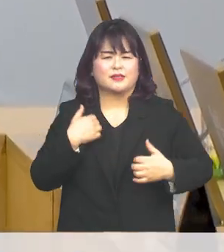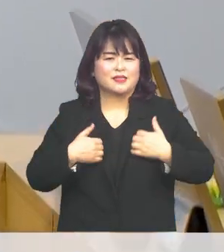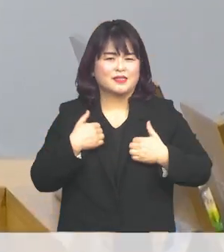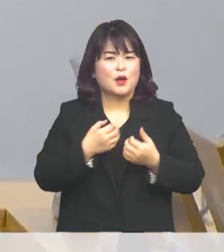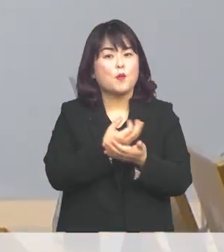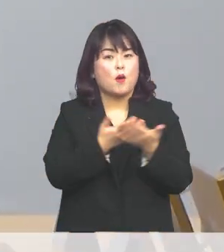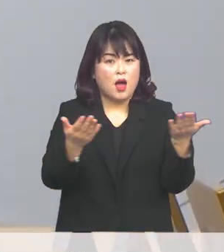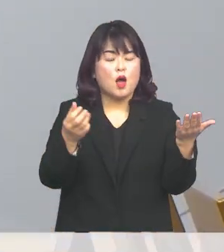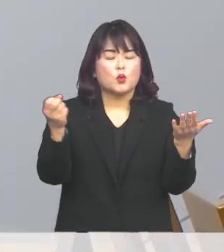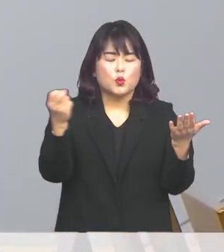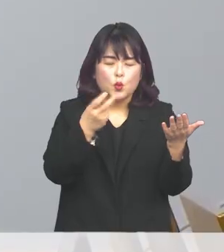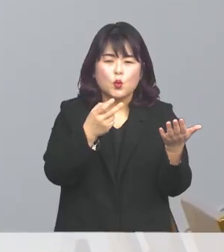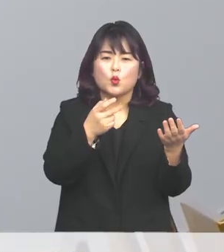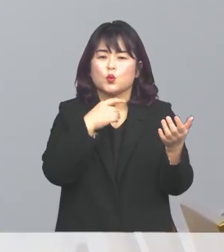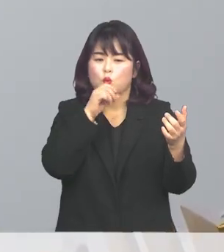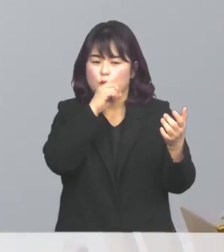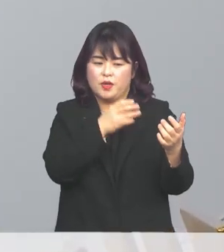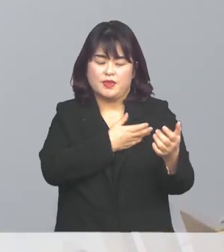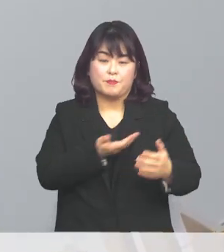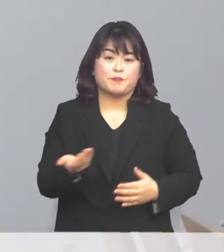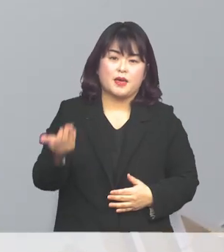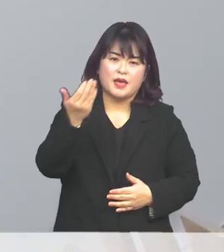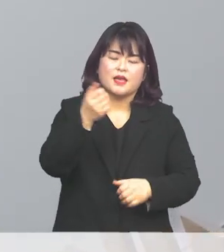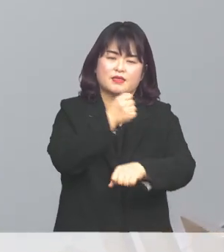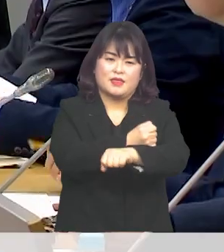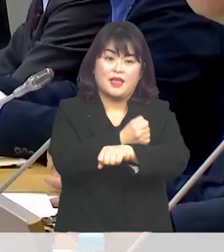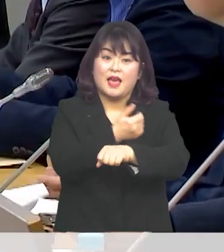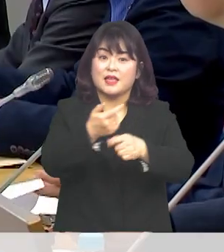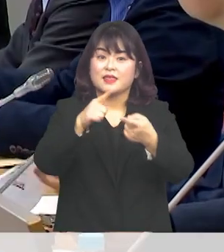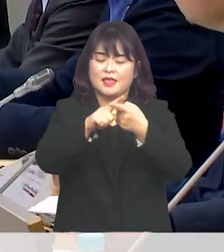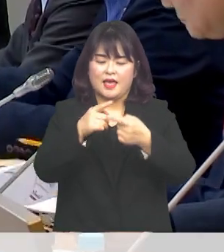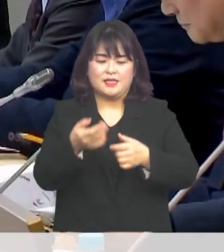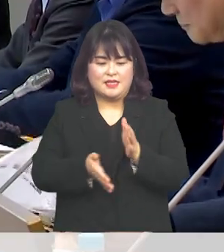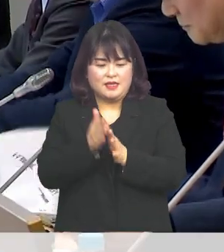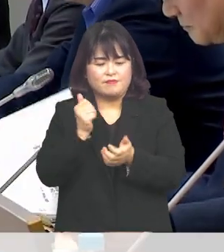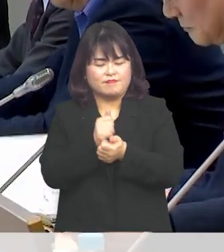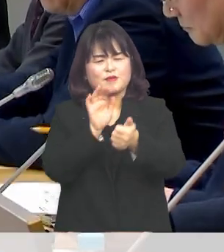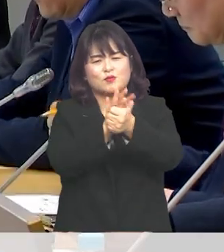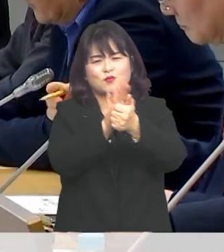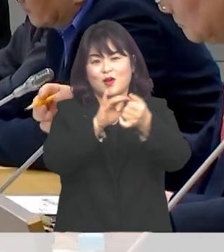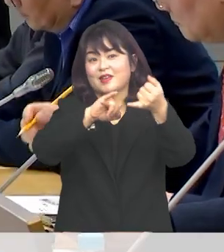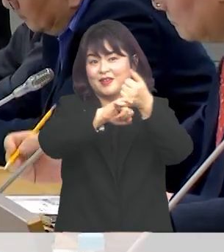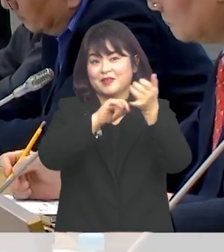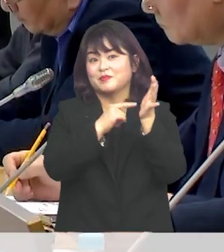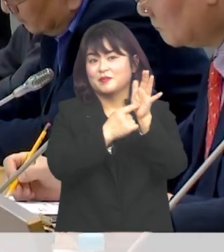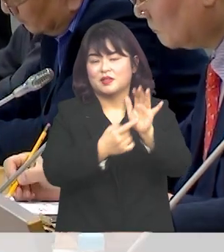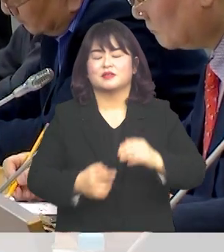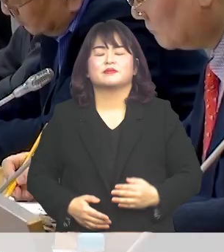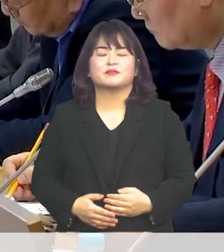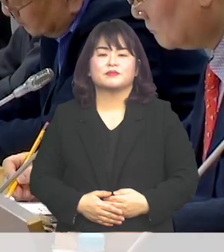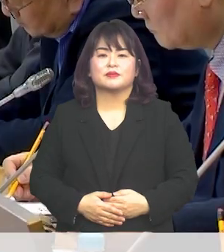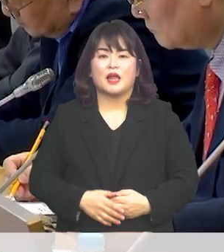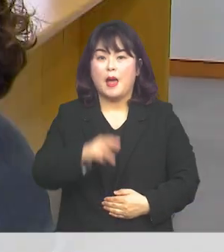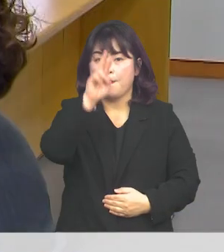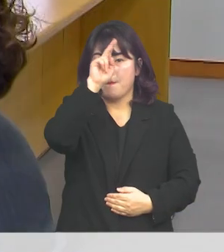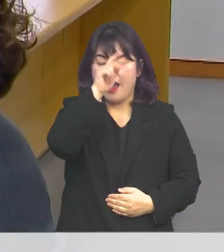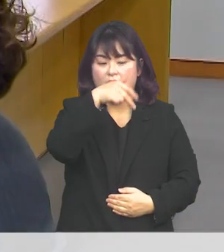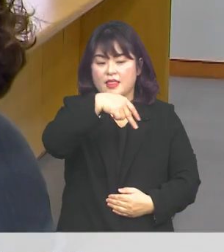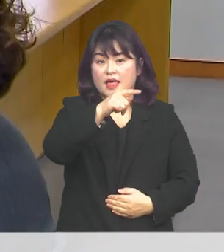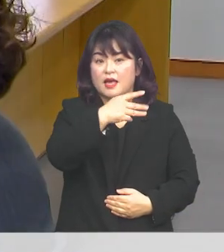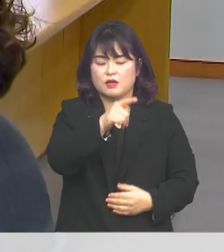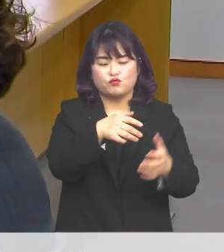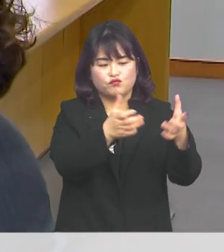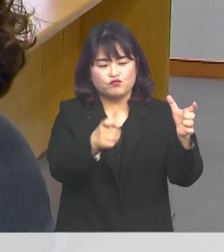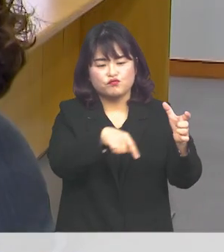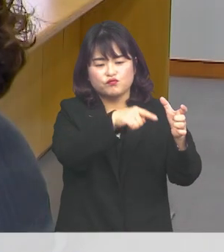큰 즐거움을 선사하고 용인의 품격을 올리는 데 기여할 수 있도록 시도 적극 지원하겠다고 말했습니다. 세리팍 위드